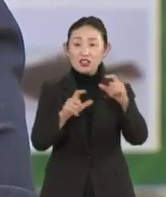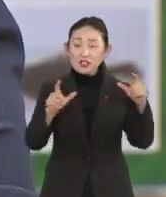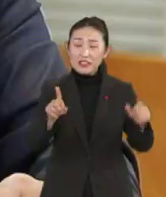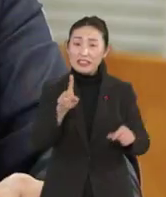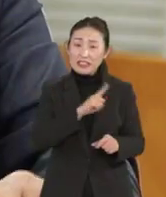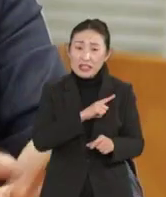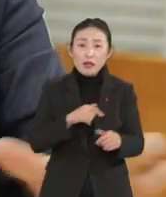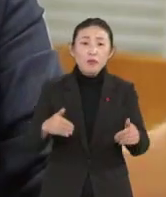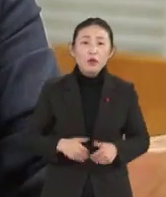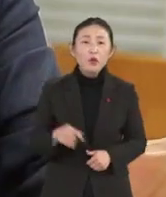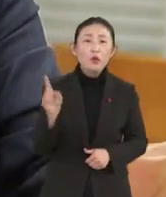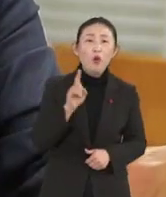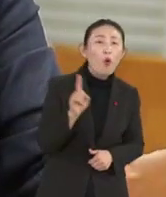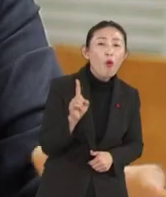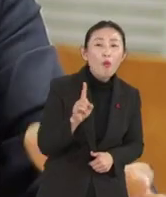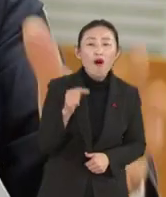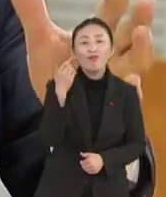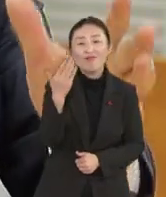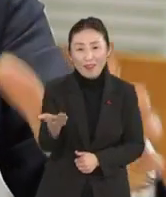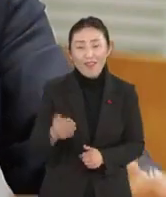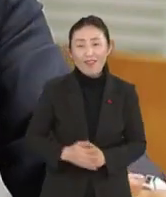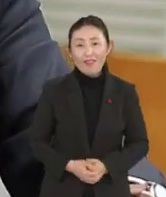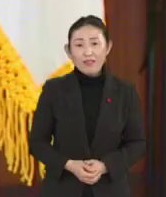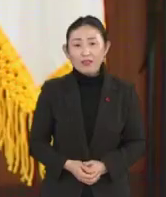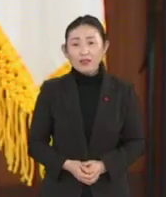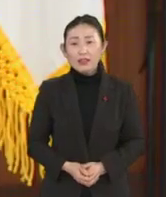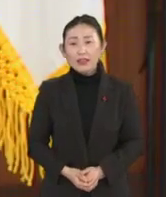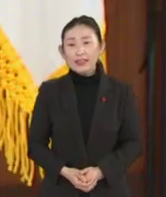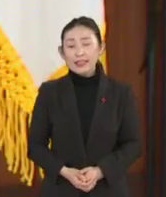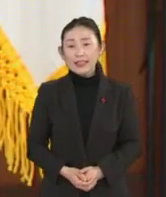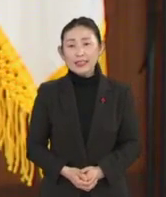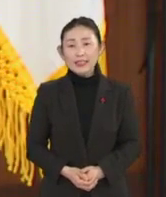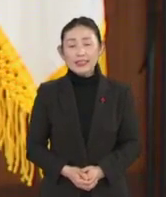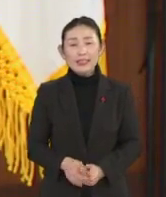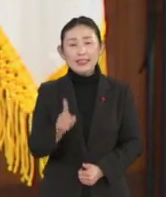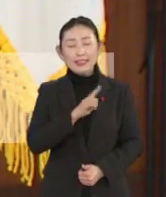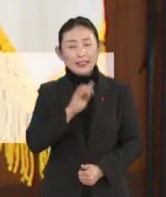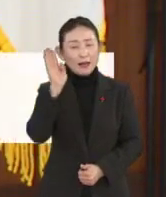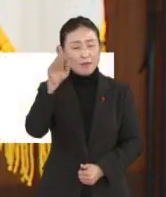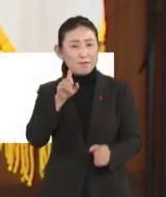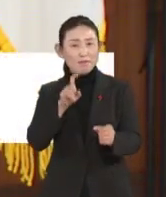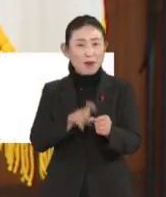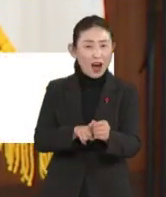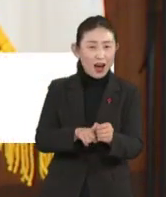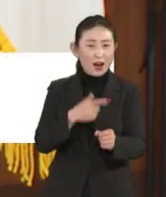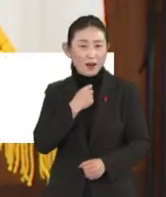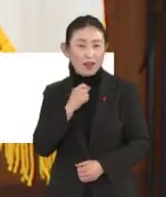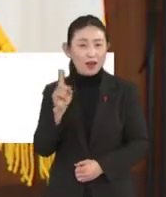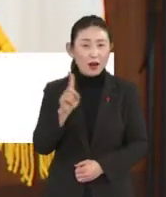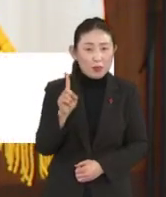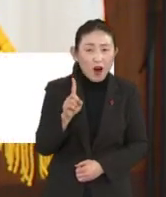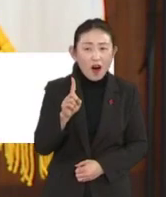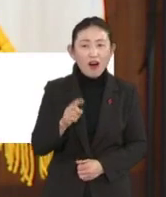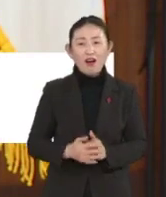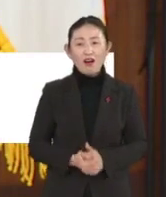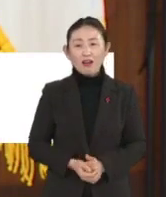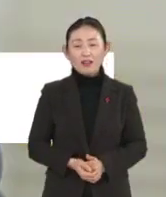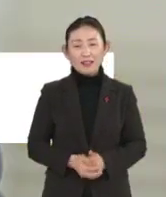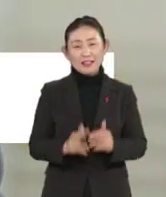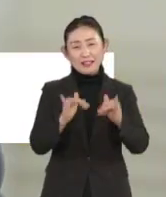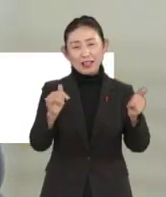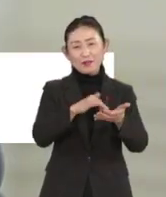가장 필요한게 무엇이냐고 물었습니다 제가 원하는 사천은 적당한